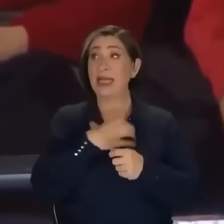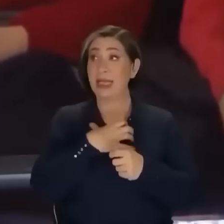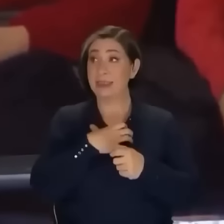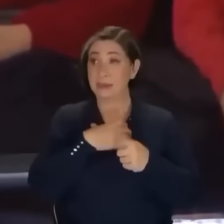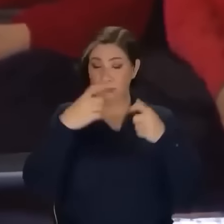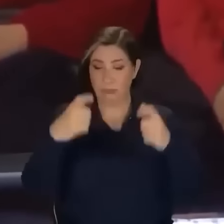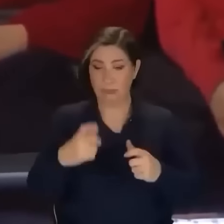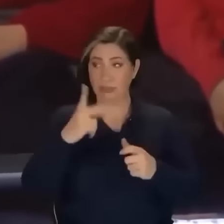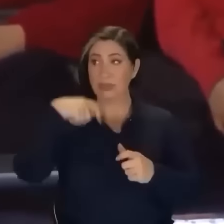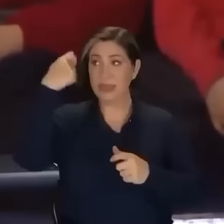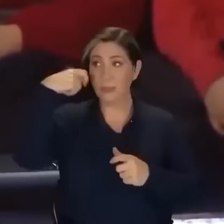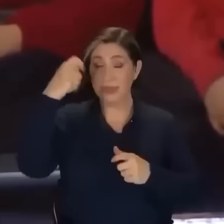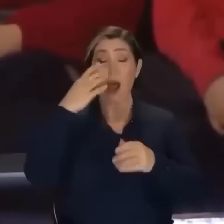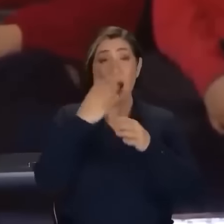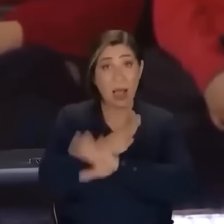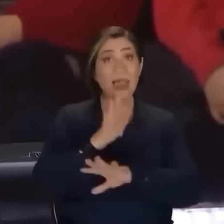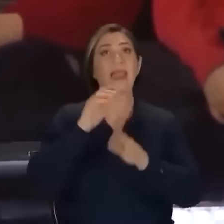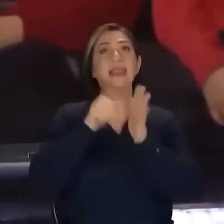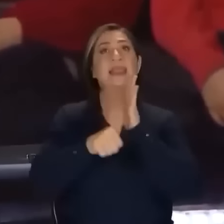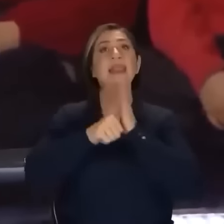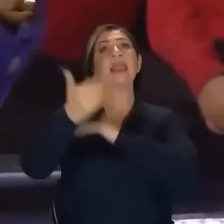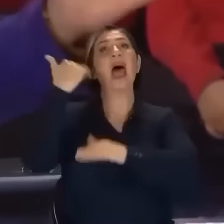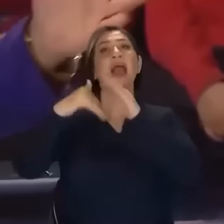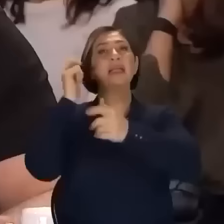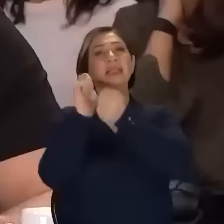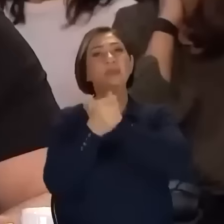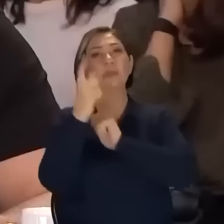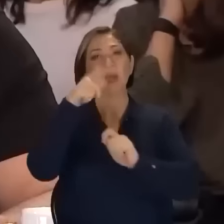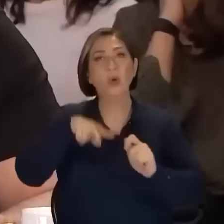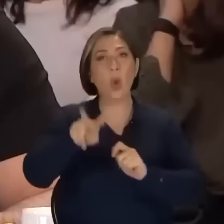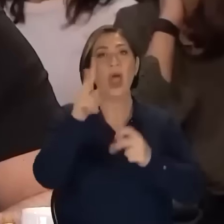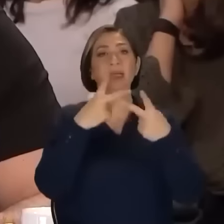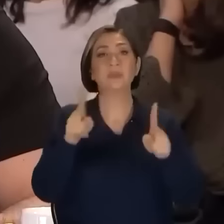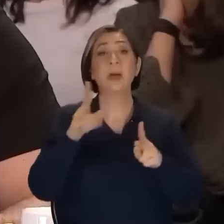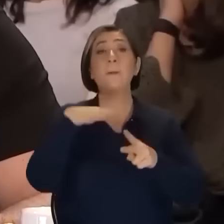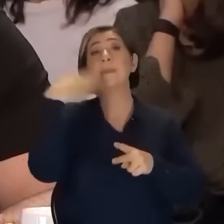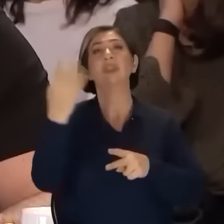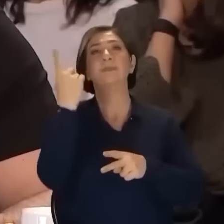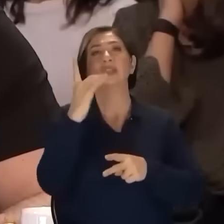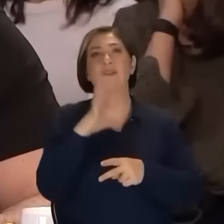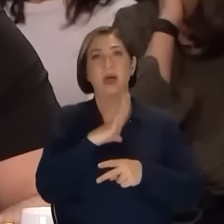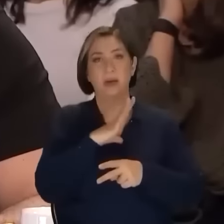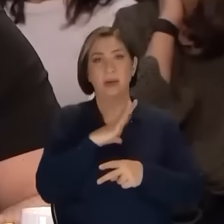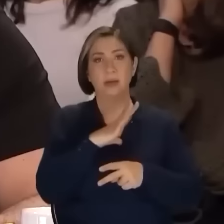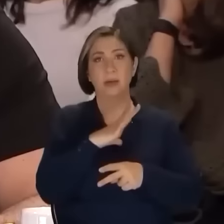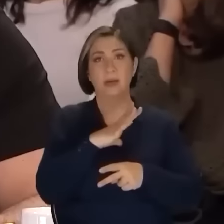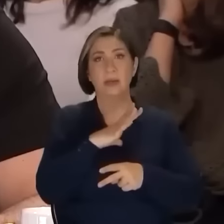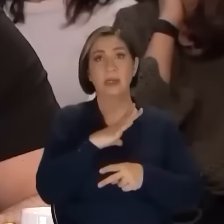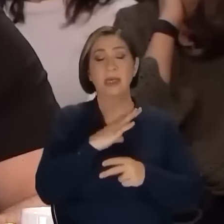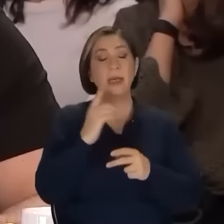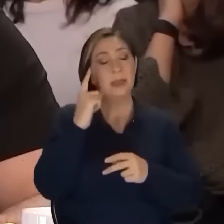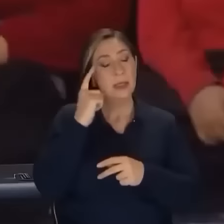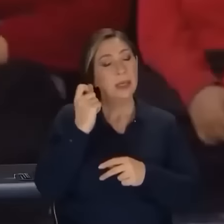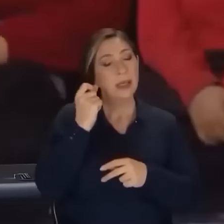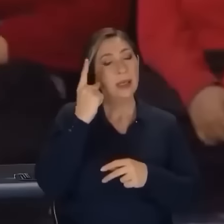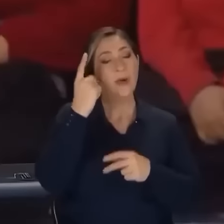ülkesinin sinemasında hakikaten tarihi değiştirmiş başka bir yol açmış bir de başka bir şey var ilham